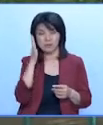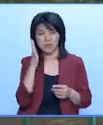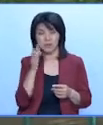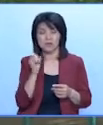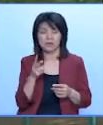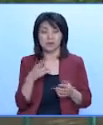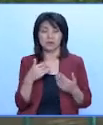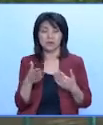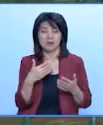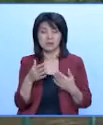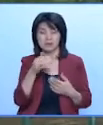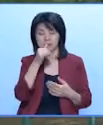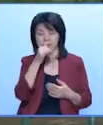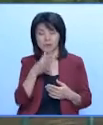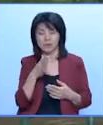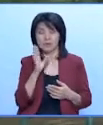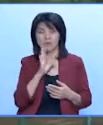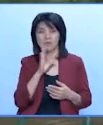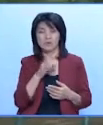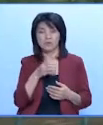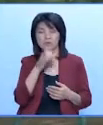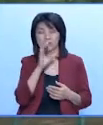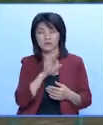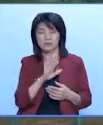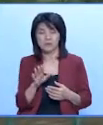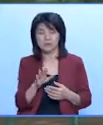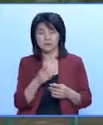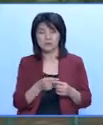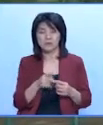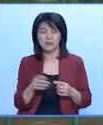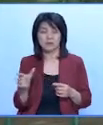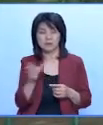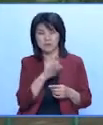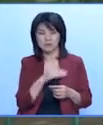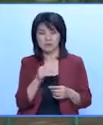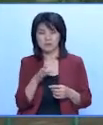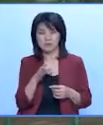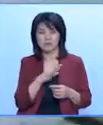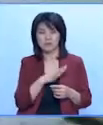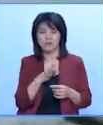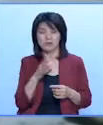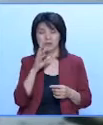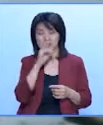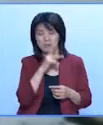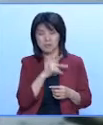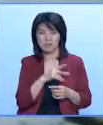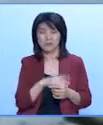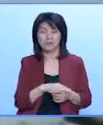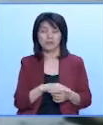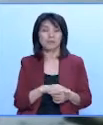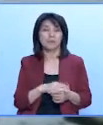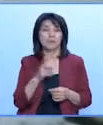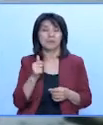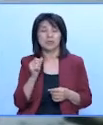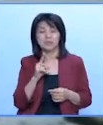келдіққан білмейміз дейді, су ішкізбейді дейді. Су ішкізбейтіні құдықтардың бәрін улап кетіпті. Ғазиз Малғаждарұлы